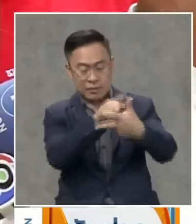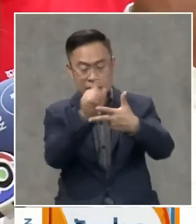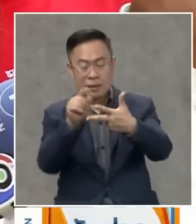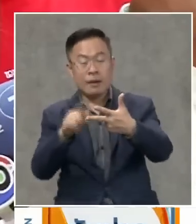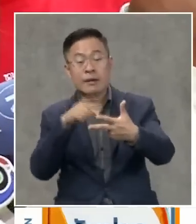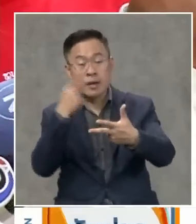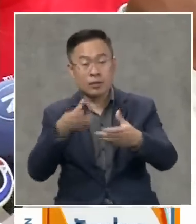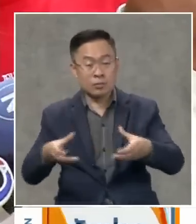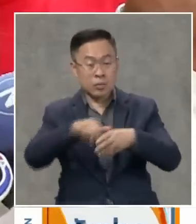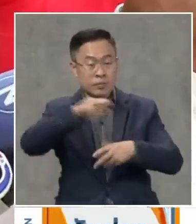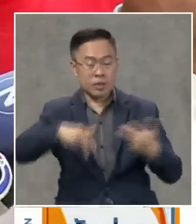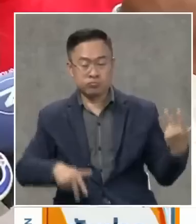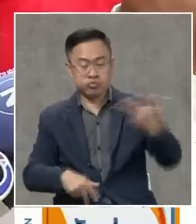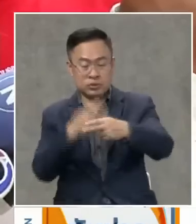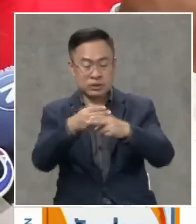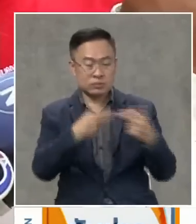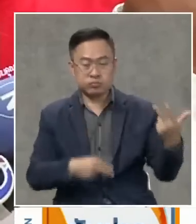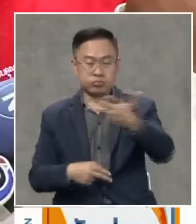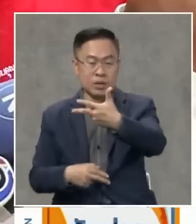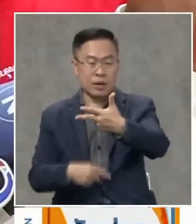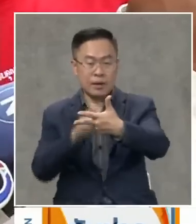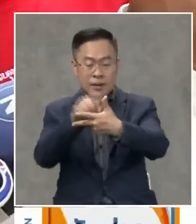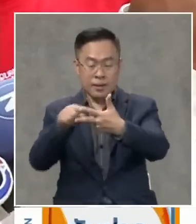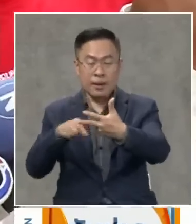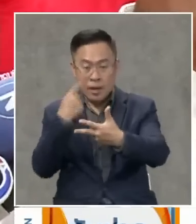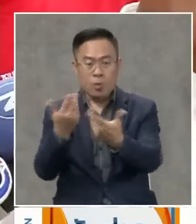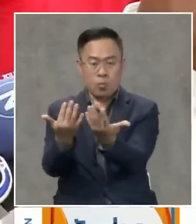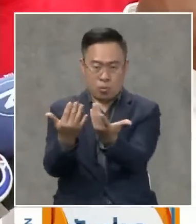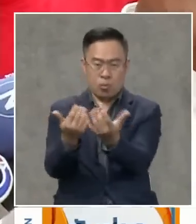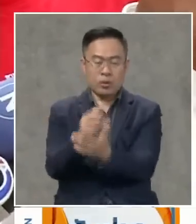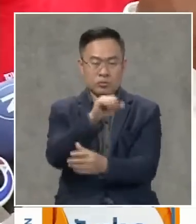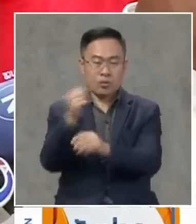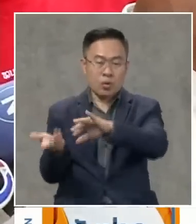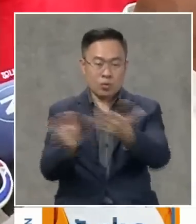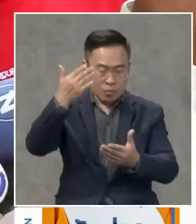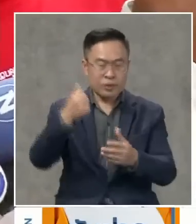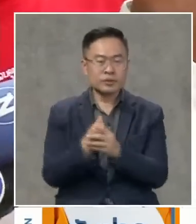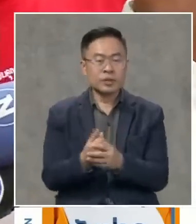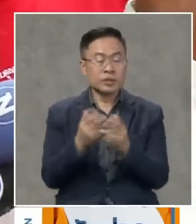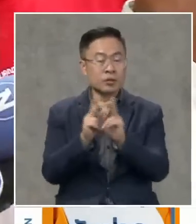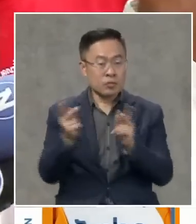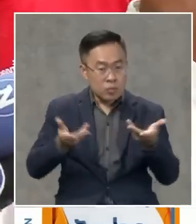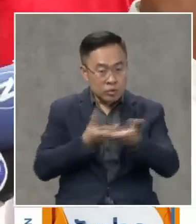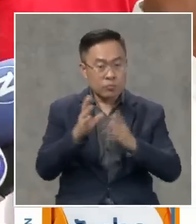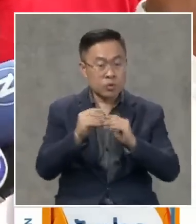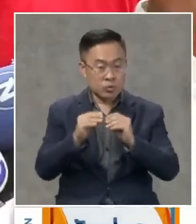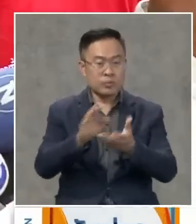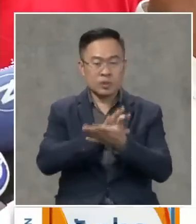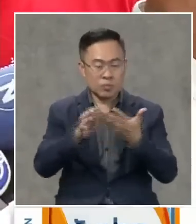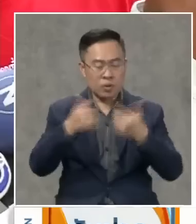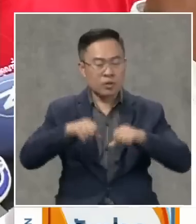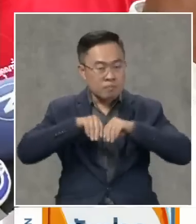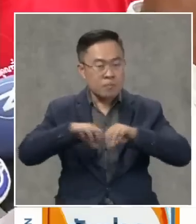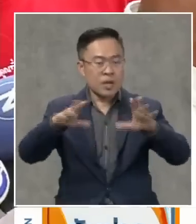านายแพทย์ชนน่านบอกว่าเมื่อเกิดการยุบสภาจะเข้าสู่กระบวนการพิจารณาของคณะกรรมการบริหารพรรคแต่ก่อนหน้านั้นพรรคได้เตรียมการเอาไว้หมด